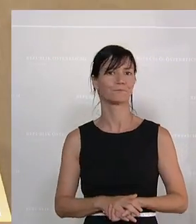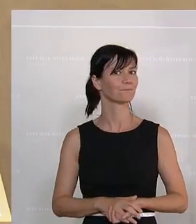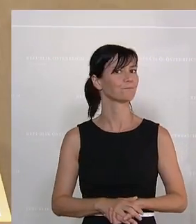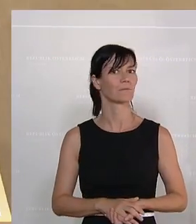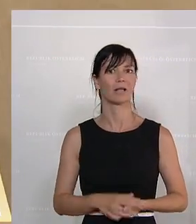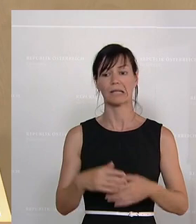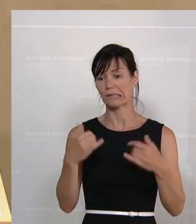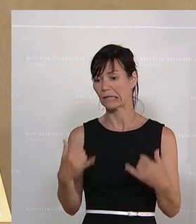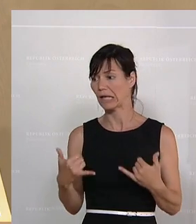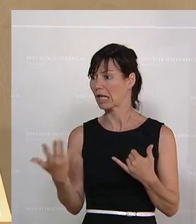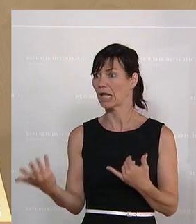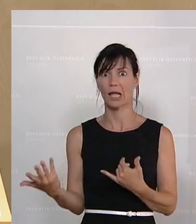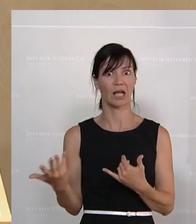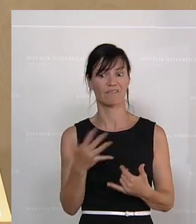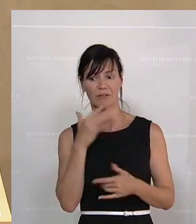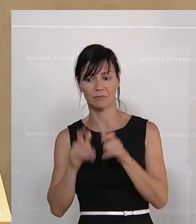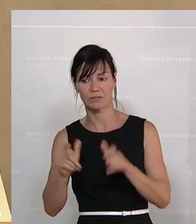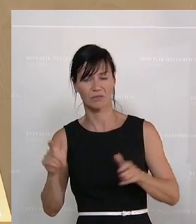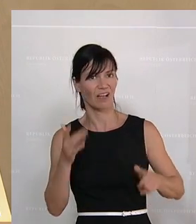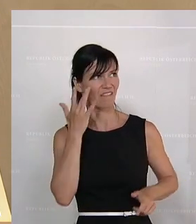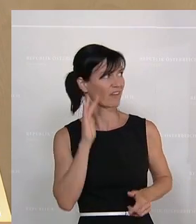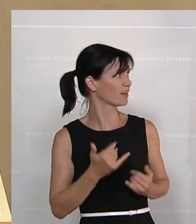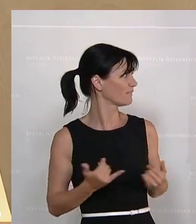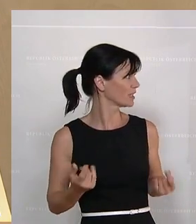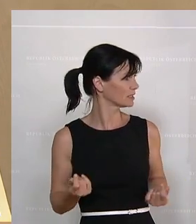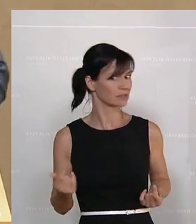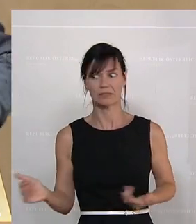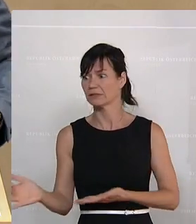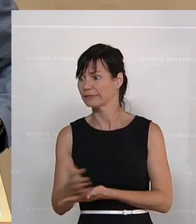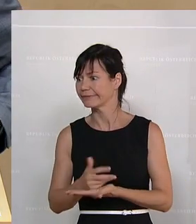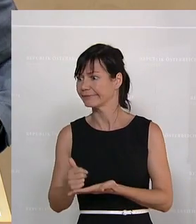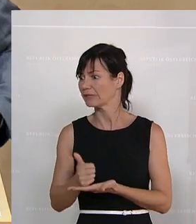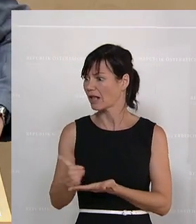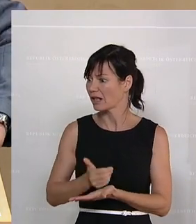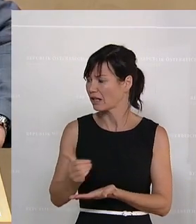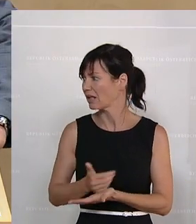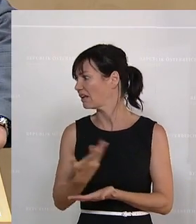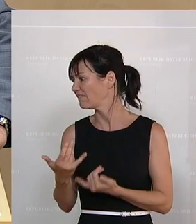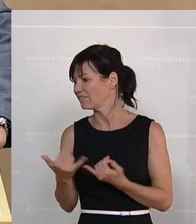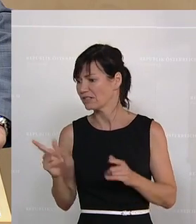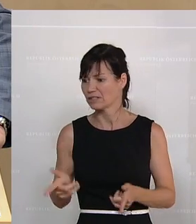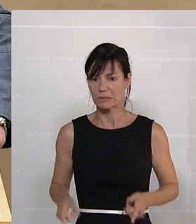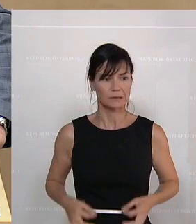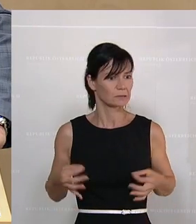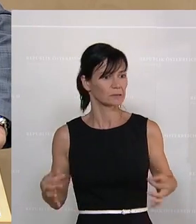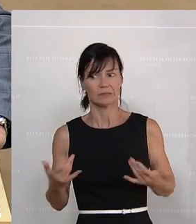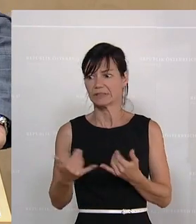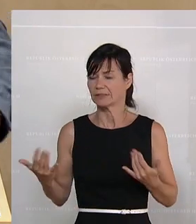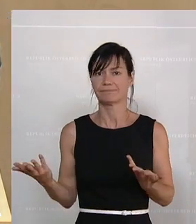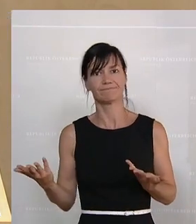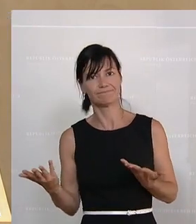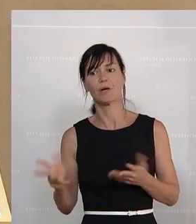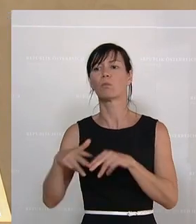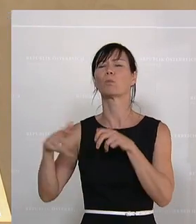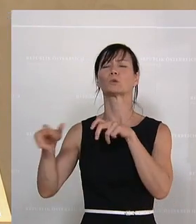schon nicht mehr wissen wie sie mit dem geld auskommen das sie ein dass sie einnehmen dass sie zum täglichen leben haben kommt ist der bundesregierung daher und macht heute